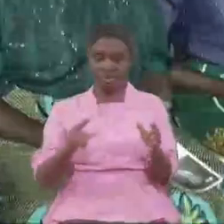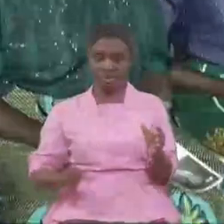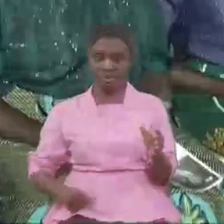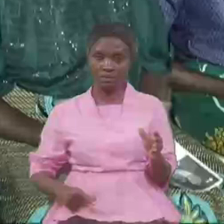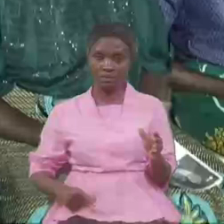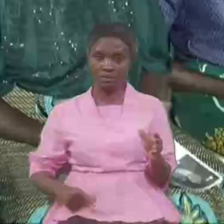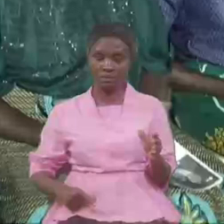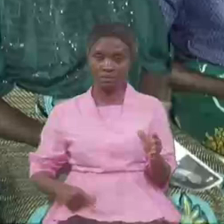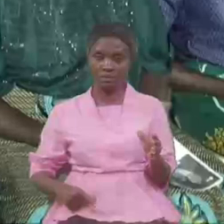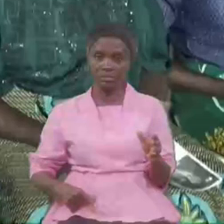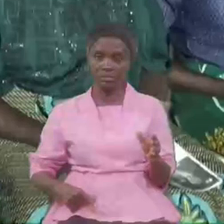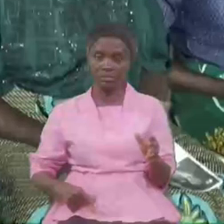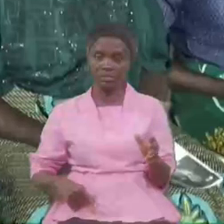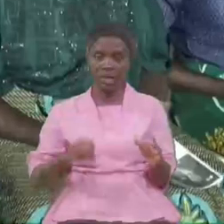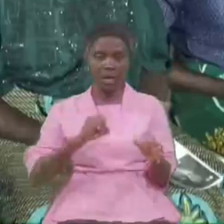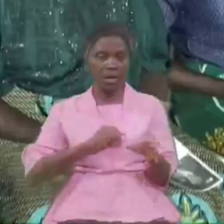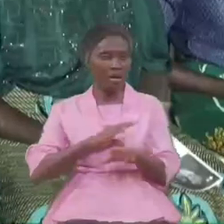Seigneur.